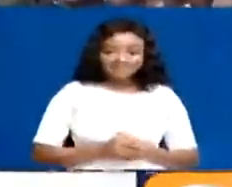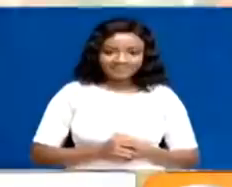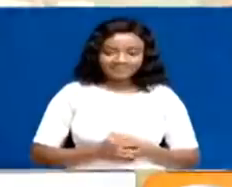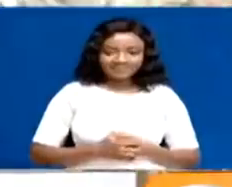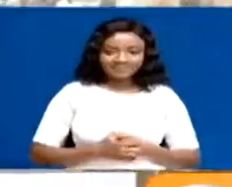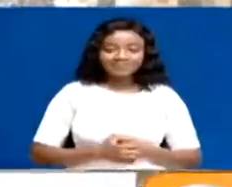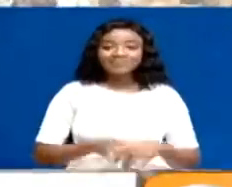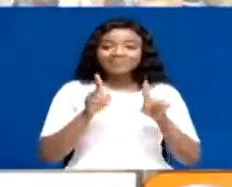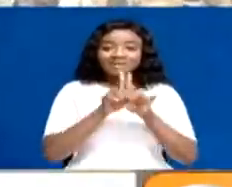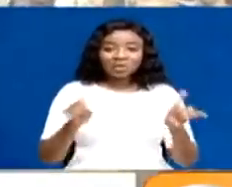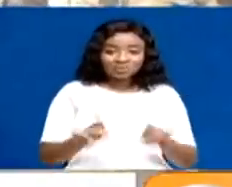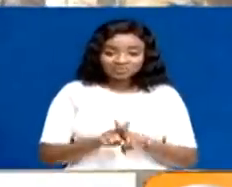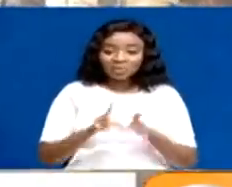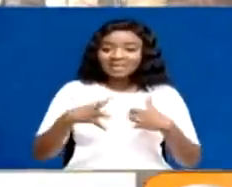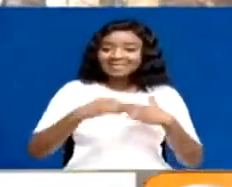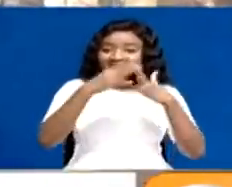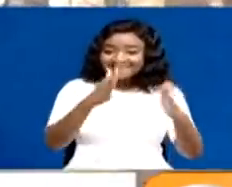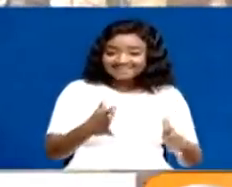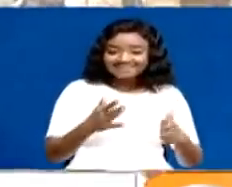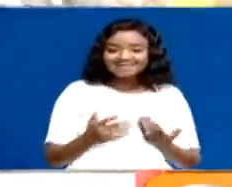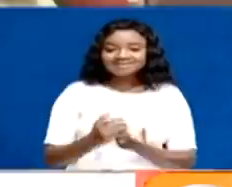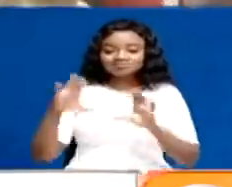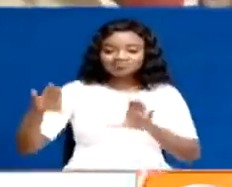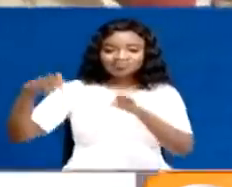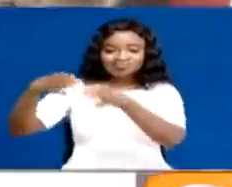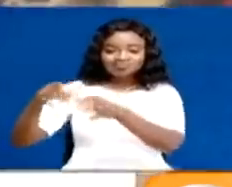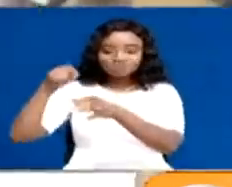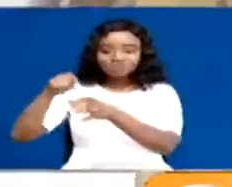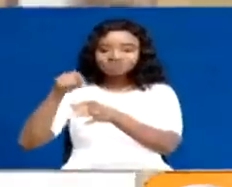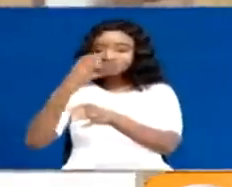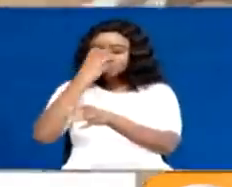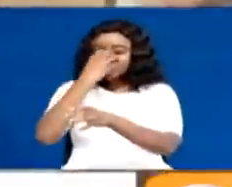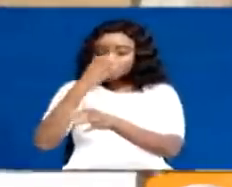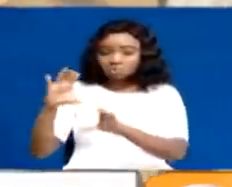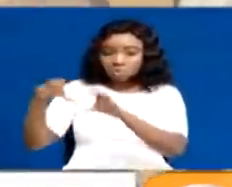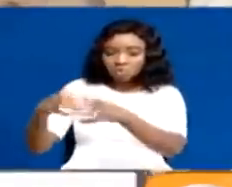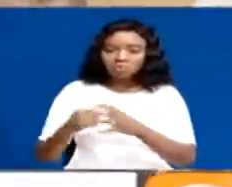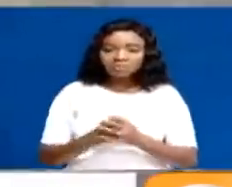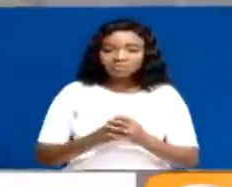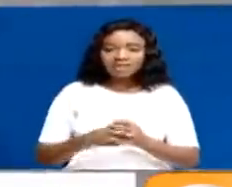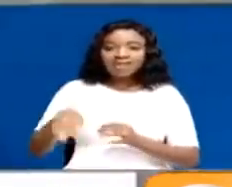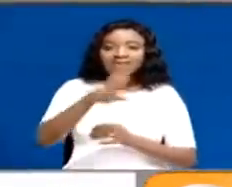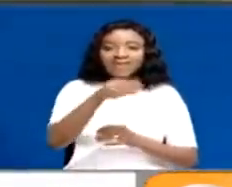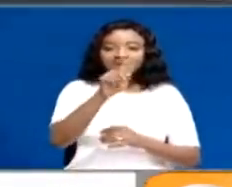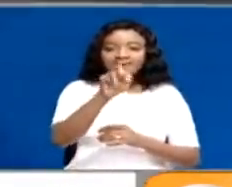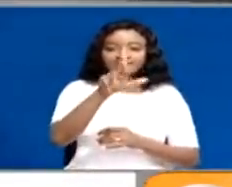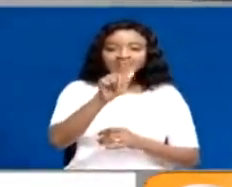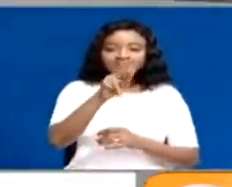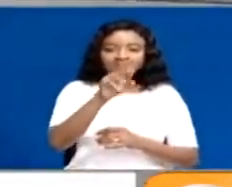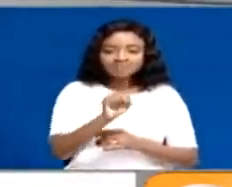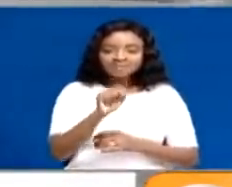Huku hayo ya kijiri, viongozi walio mrengo wa naibu rais William Ruto huko kaunti ya Trans Nzoia